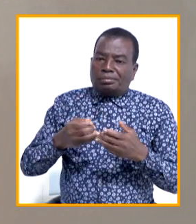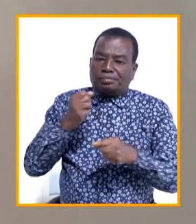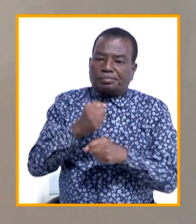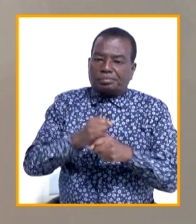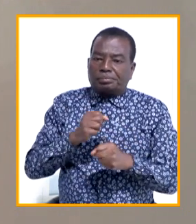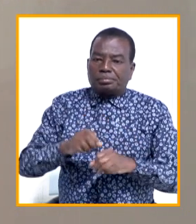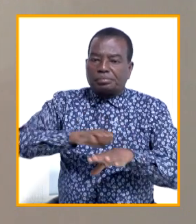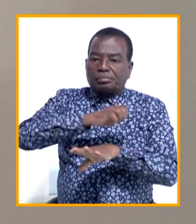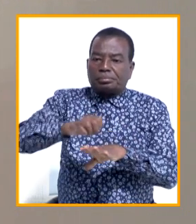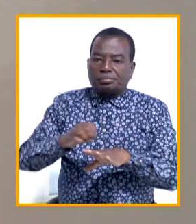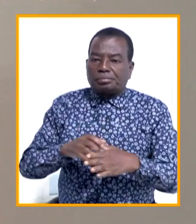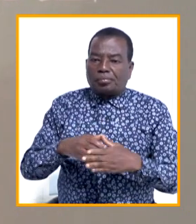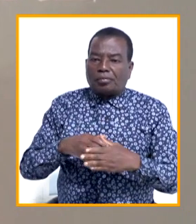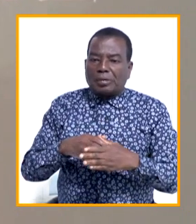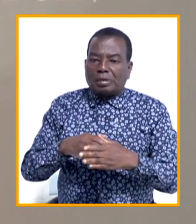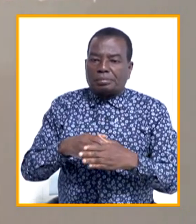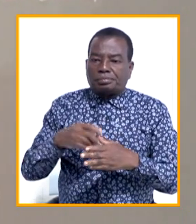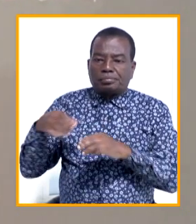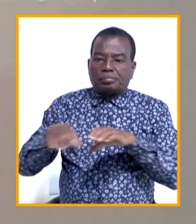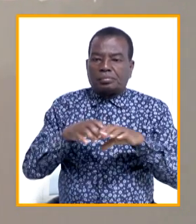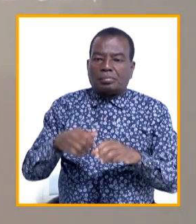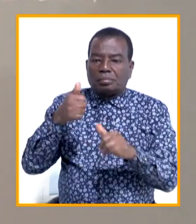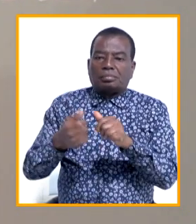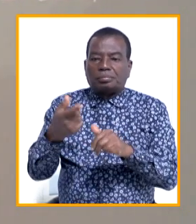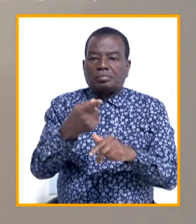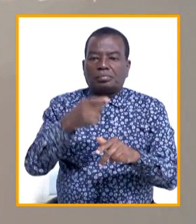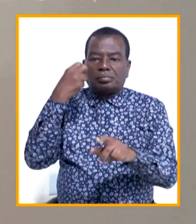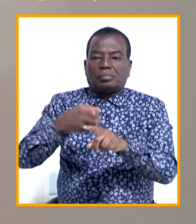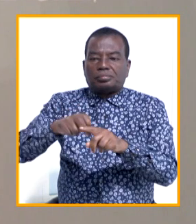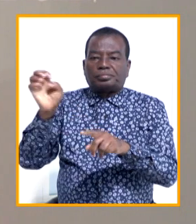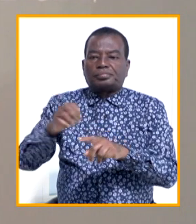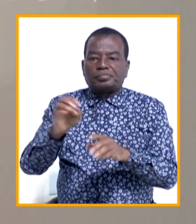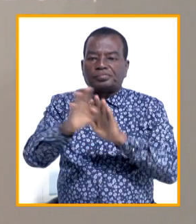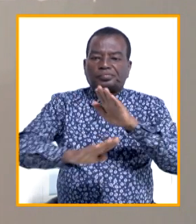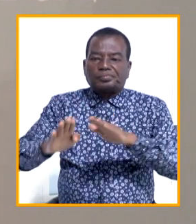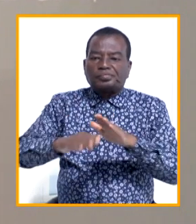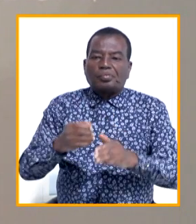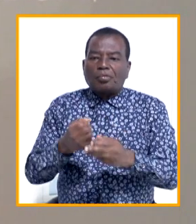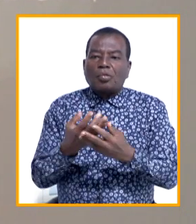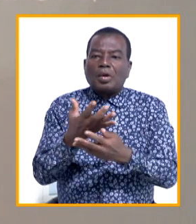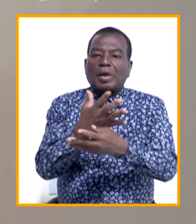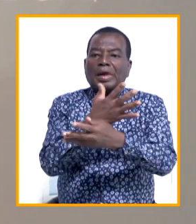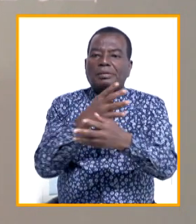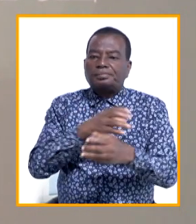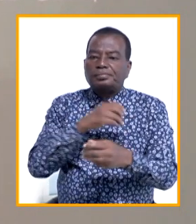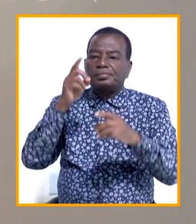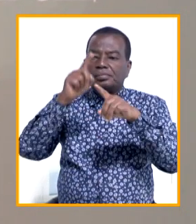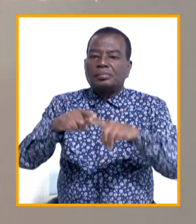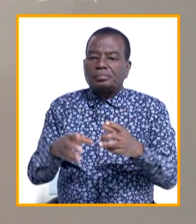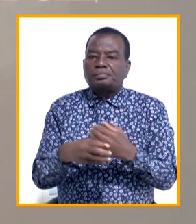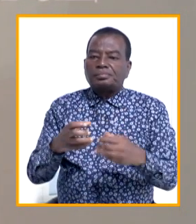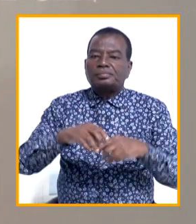de leur engagement constant à faire de chaque difficulté une source de progrès que dépendent leur